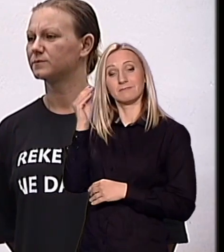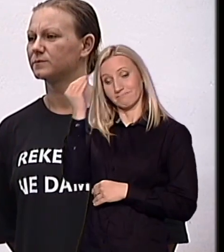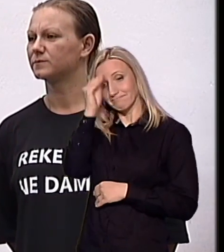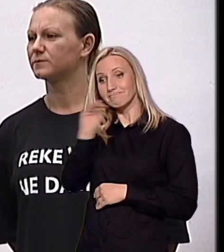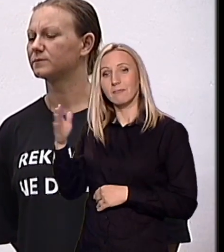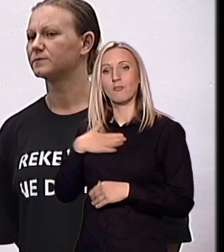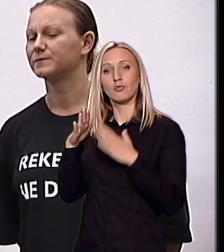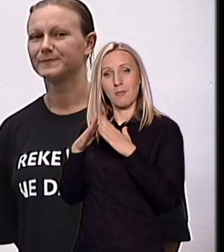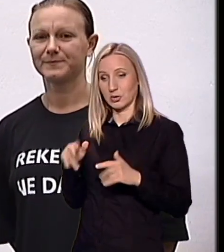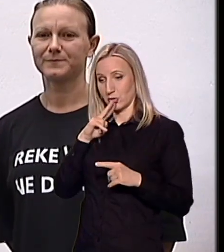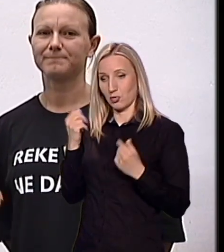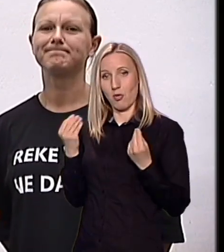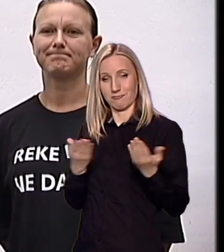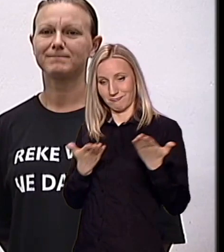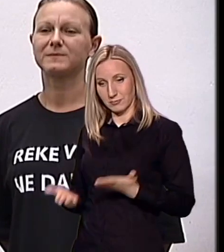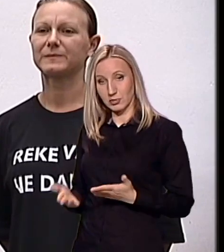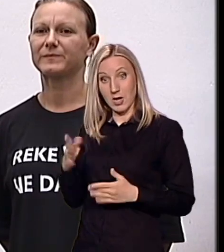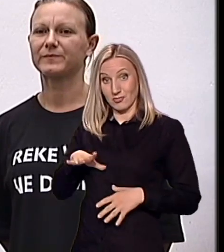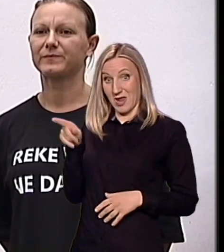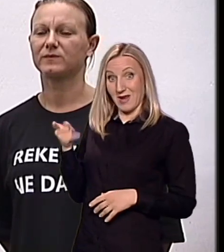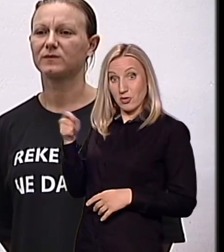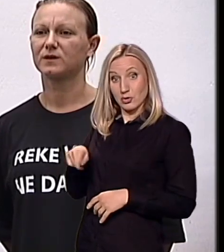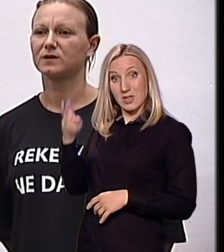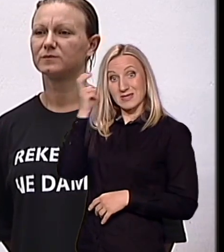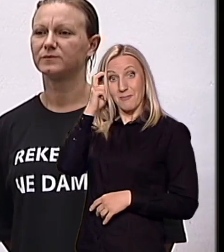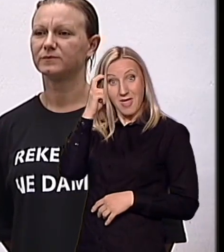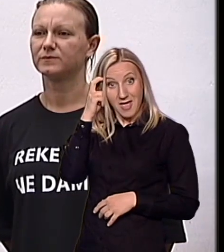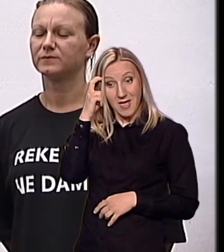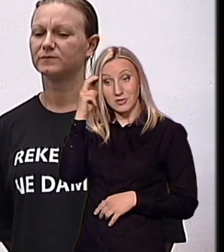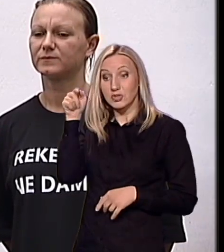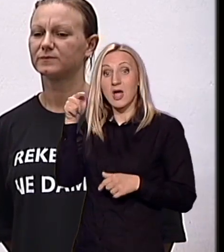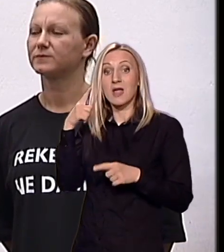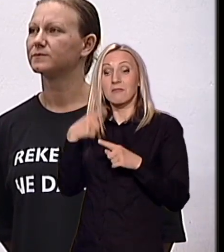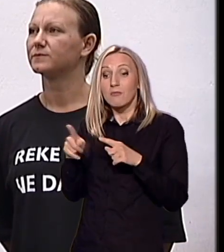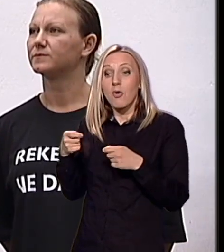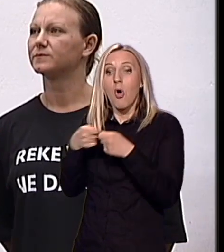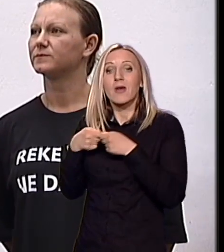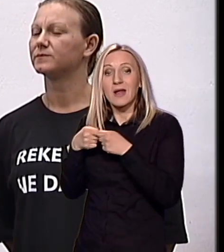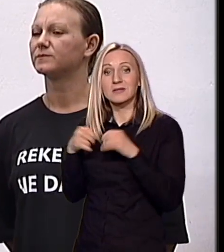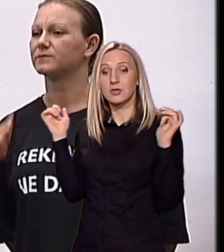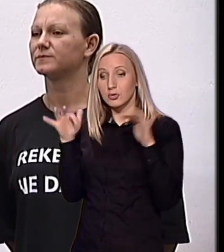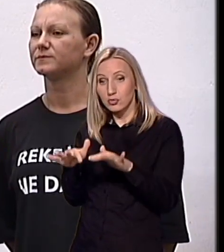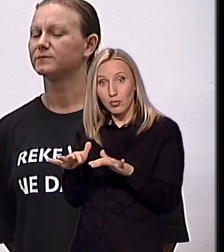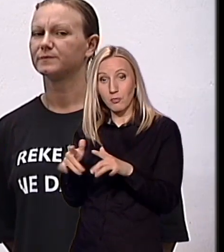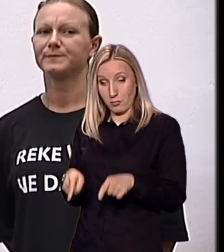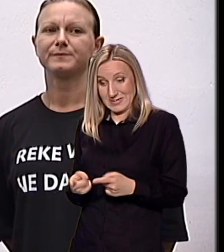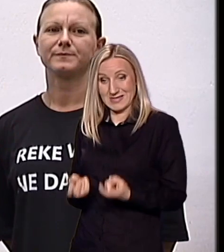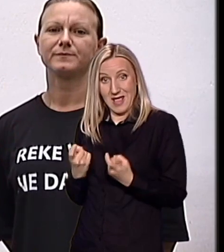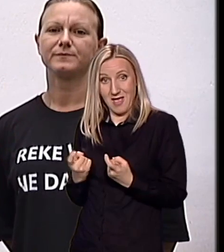ugostila, ženu koja je došla iz Beča samo ovom prilikom da organizuje skup u svom rodnom selu i da svoje meštane i nas